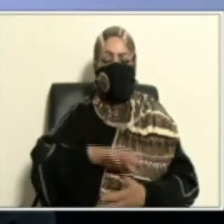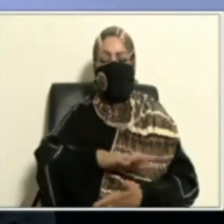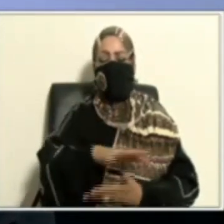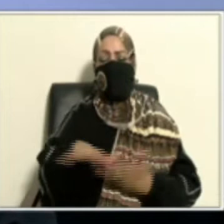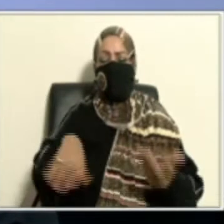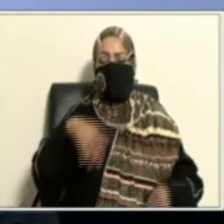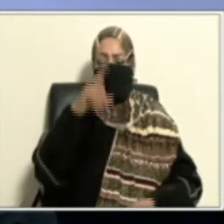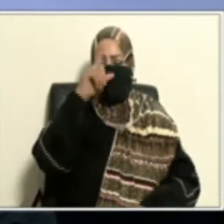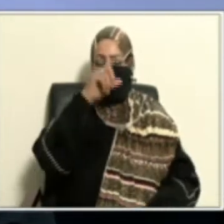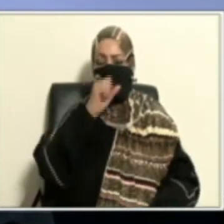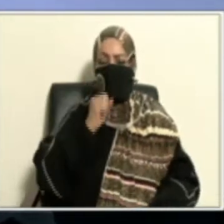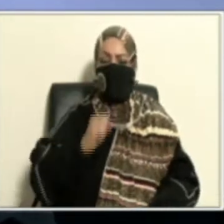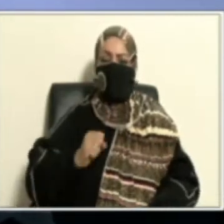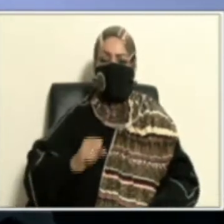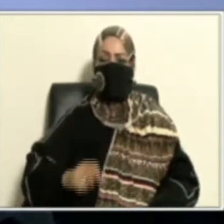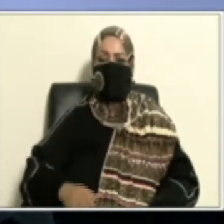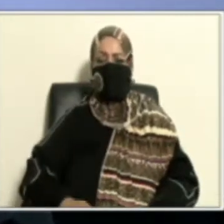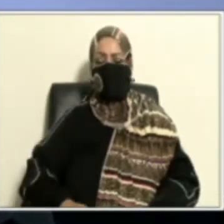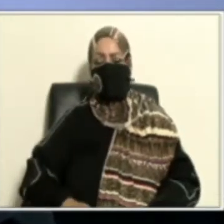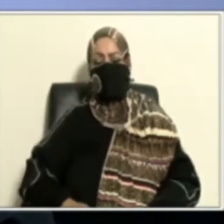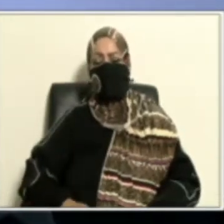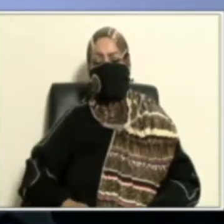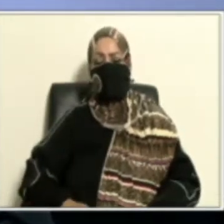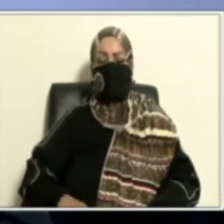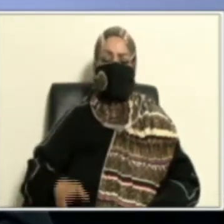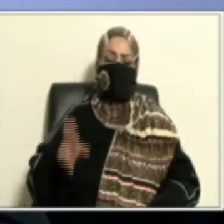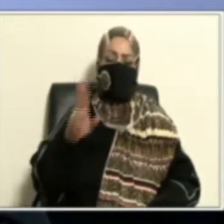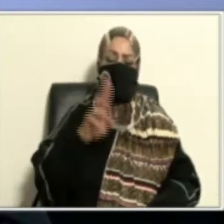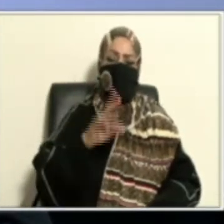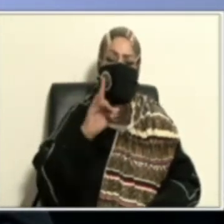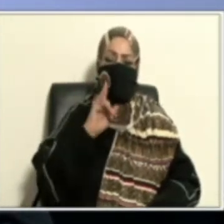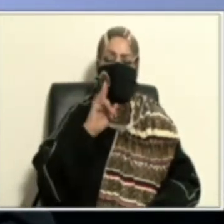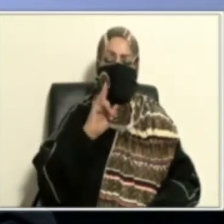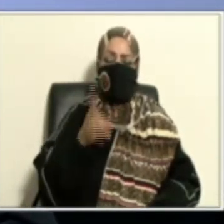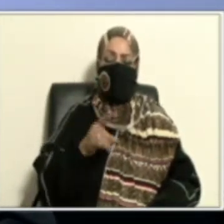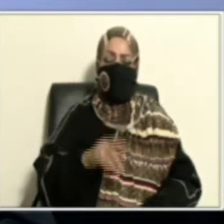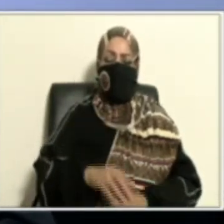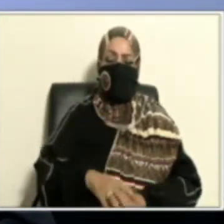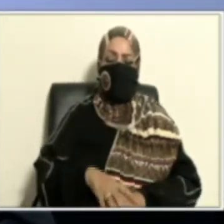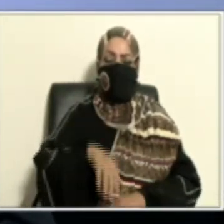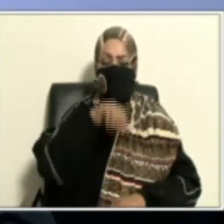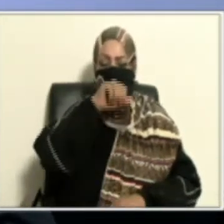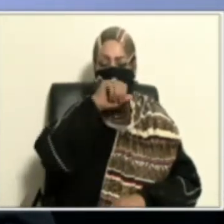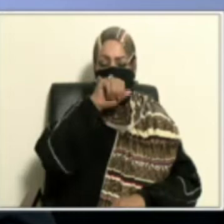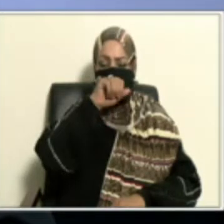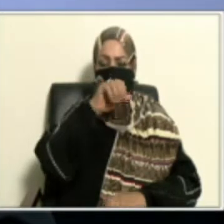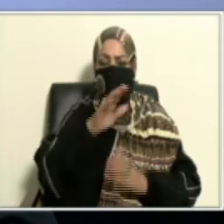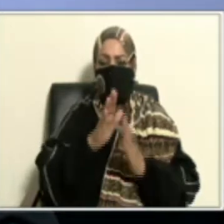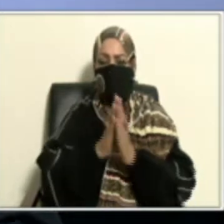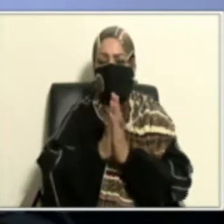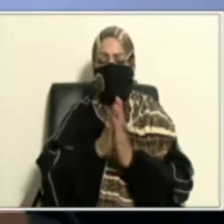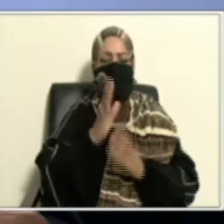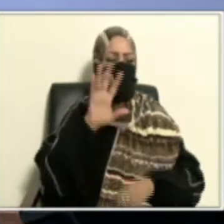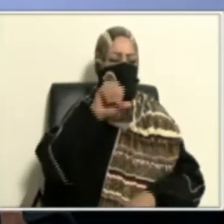مهتمين به والحديث لا اهتمام به، هذا شيء طبيعي. مش شيء طبيعي، لأن الحديث يحتاج